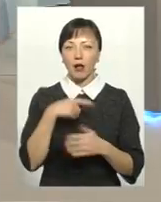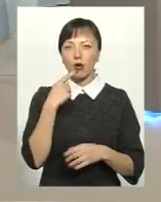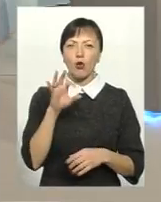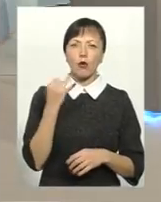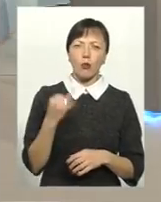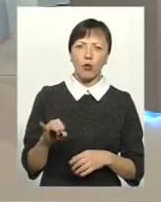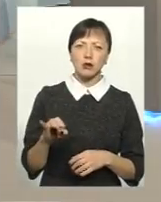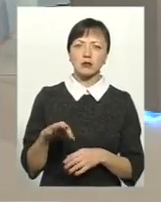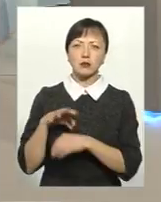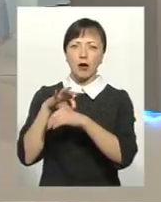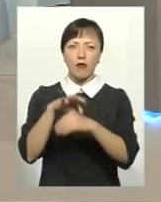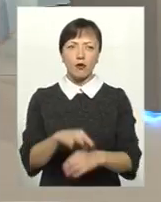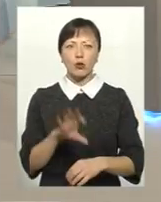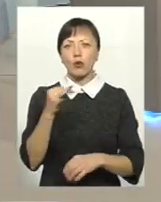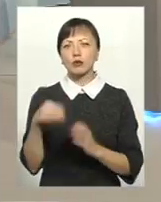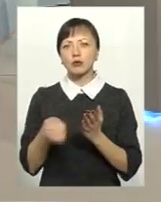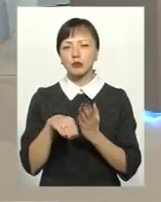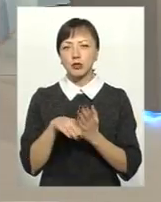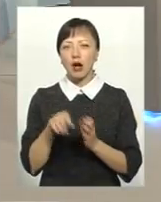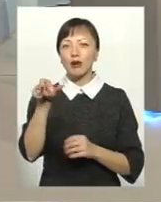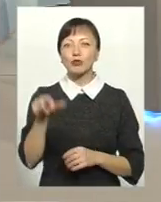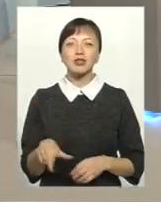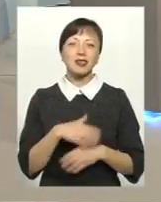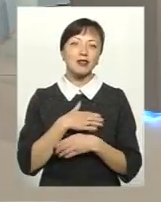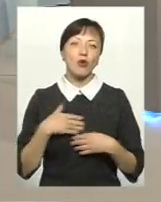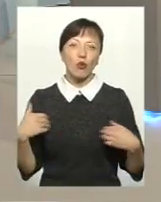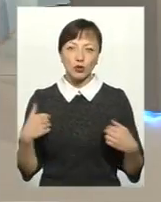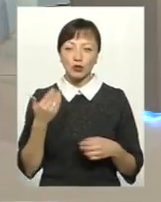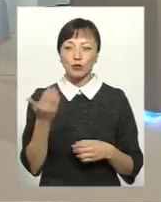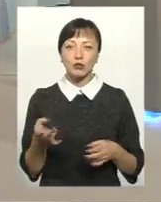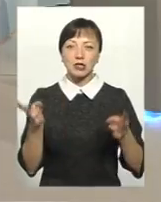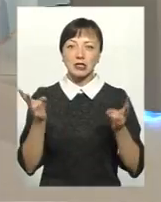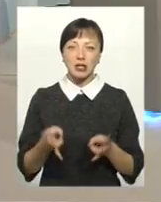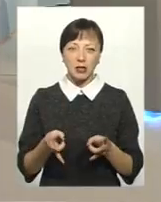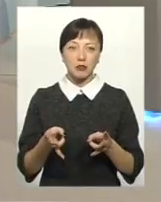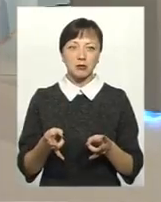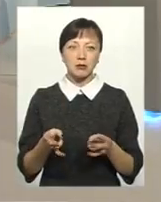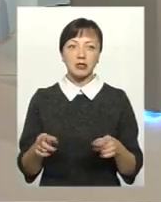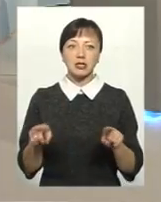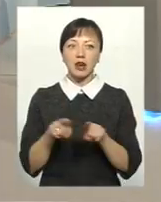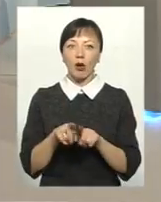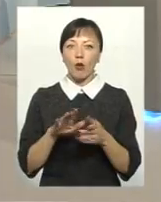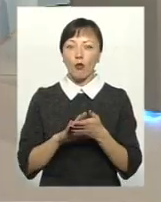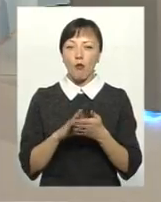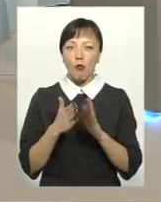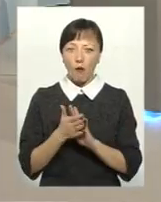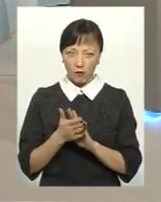ой, приводять до нас, ой, допоможіть, а людина не хоче. Тобто йому треба поставити такі, можна, умови,